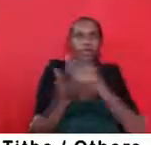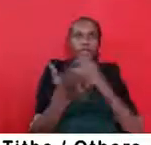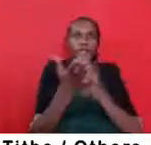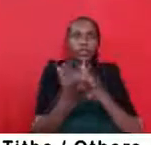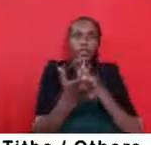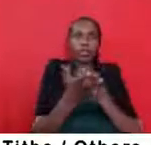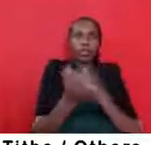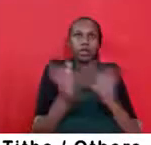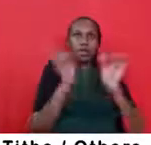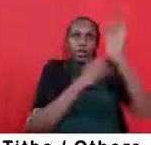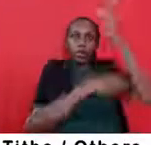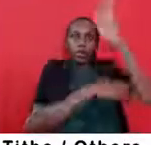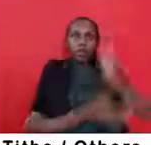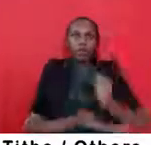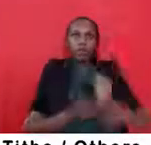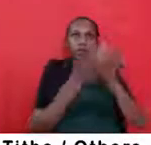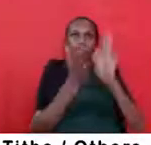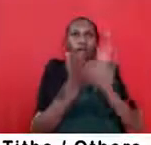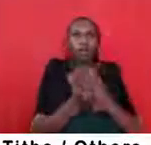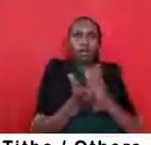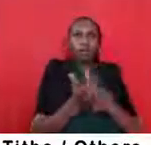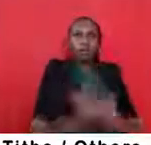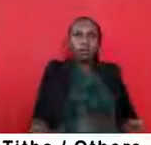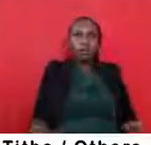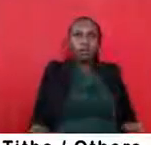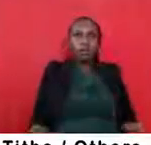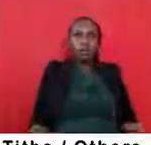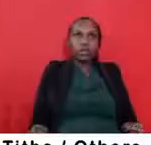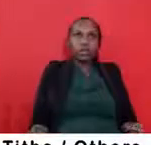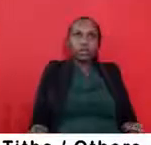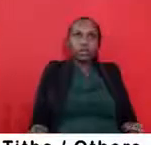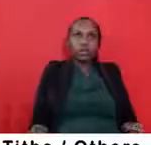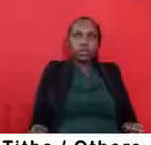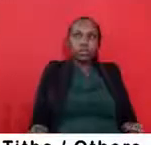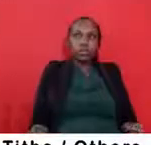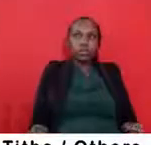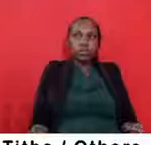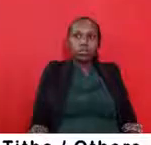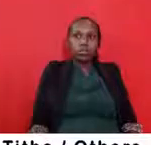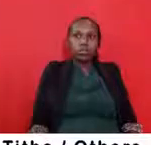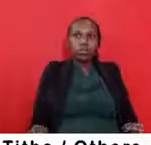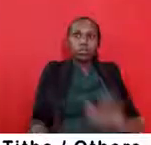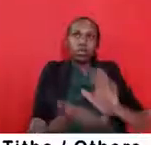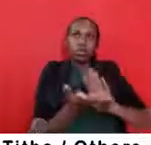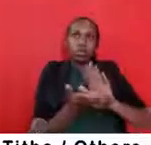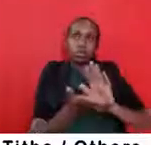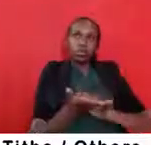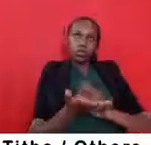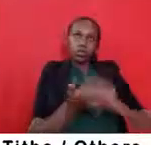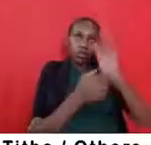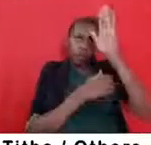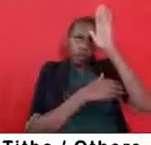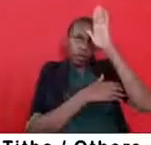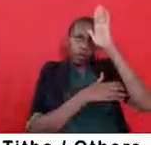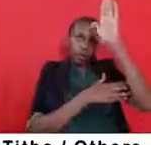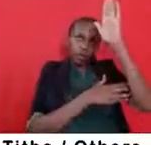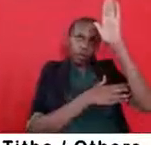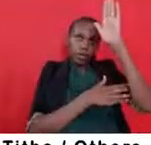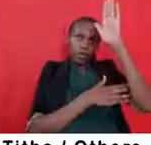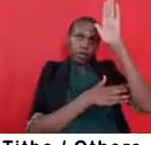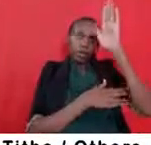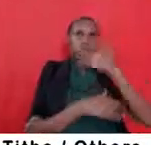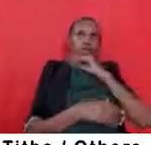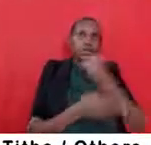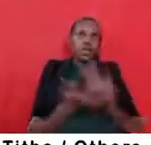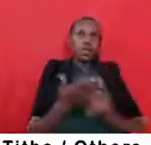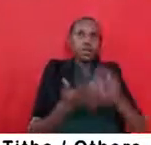haraka. E Bwana, utusaidie hima. Utukufu una Baba